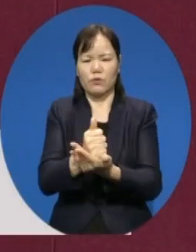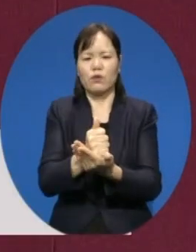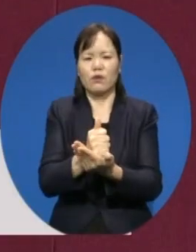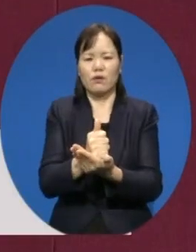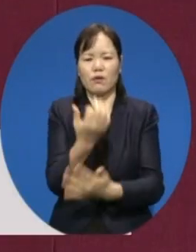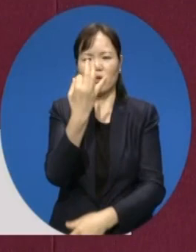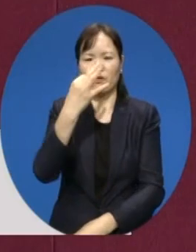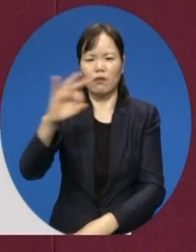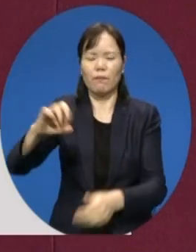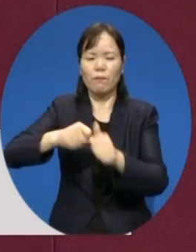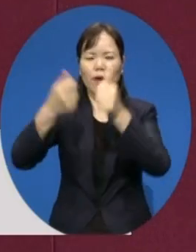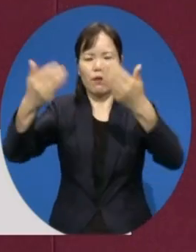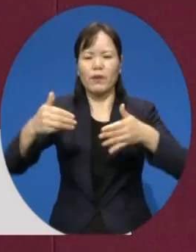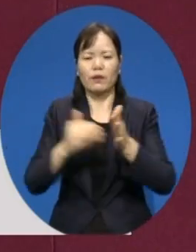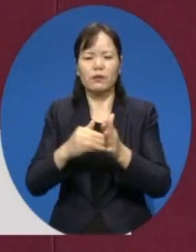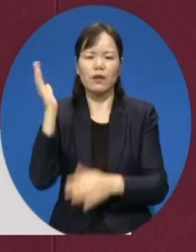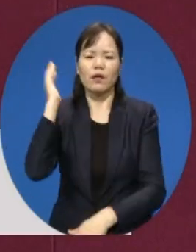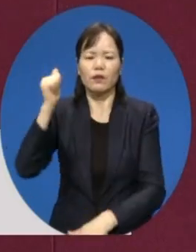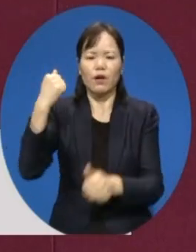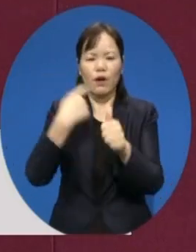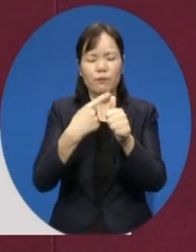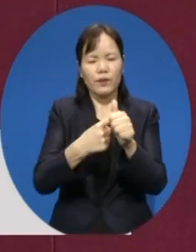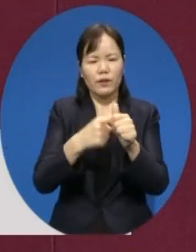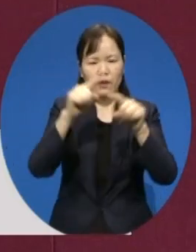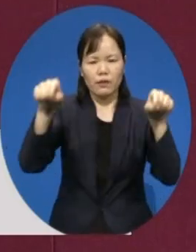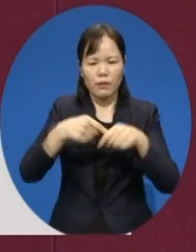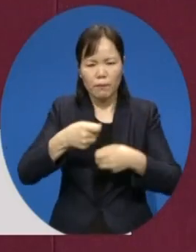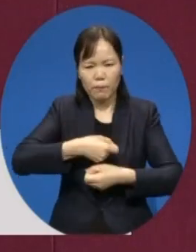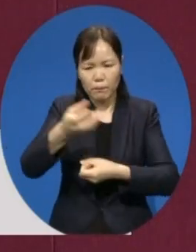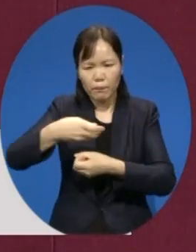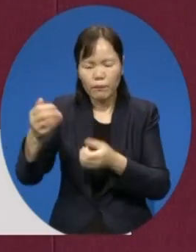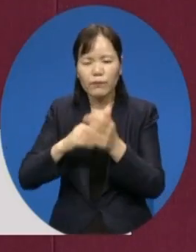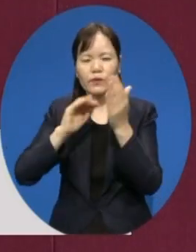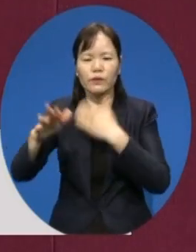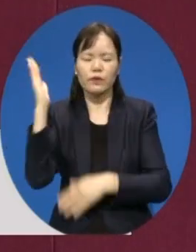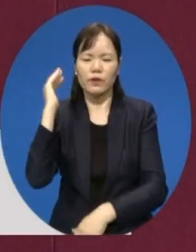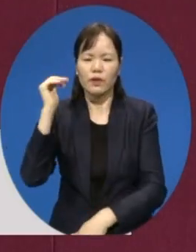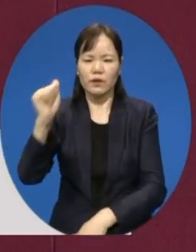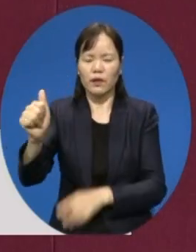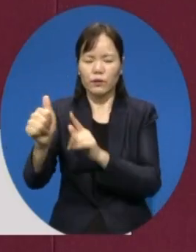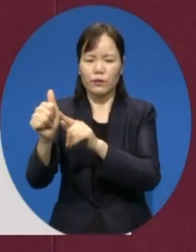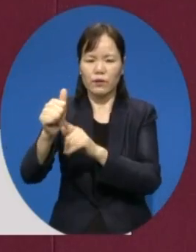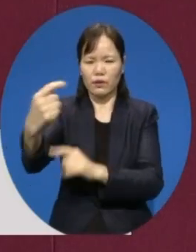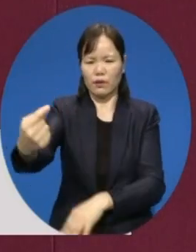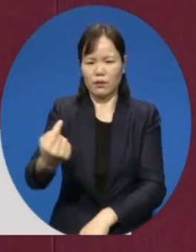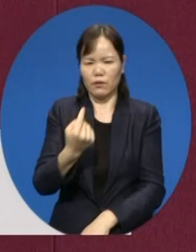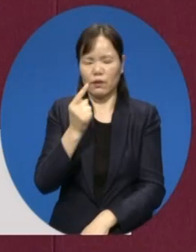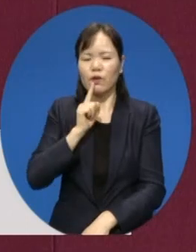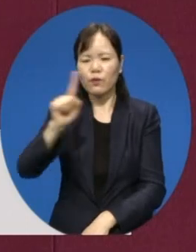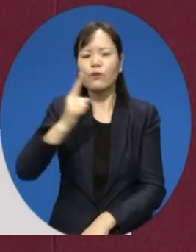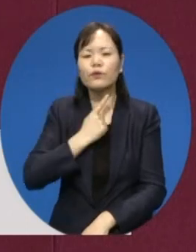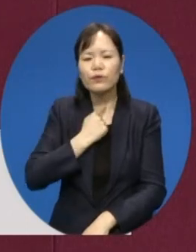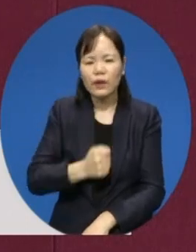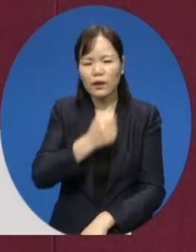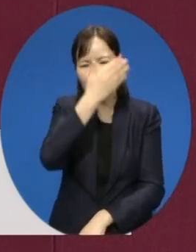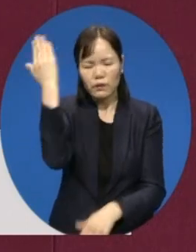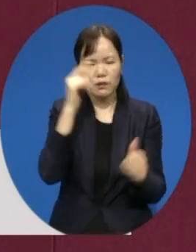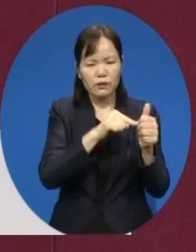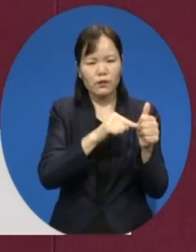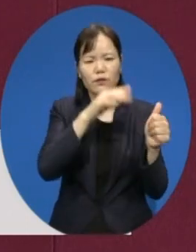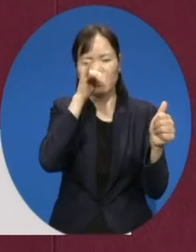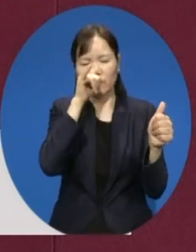유죄받았습니다. 대통령 비판하는 전단 뿌렸다가 대통령에게 고소당했던 청년이 있습니다. 대통령이